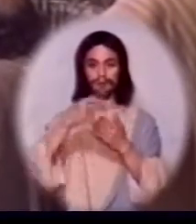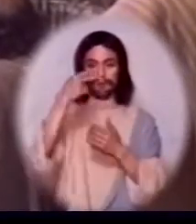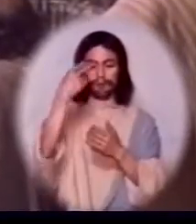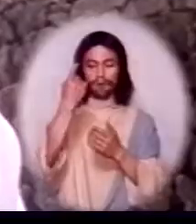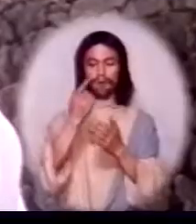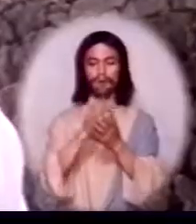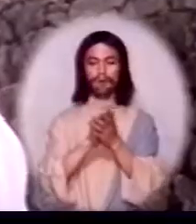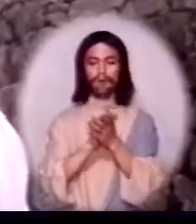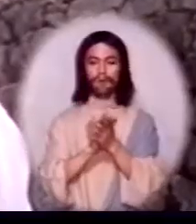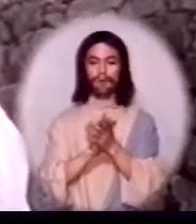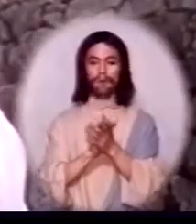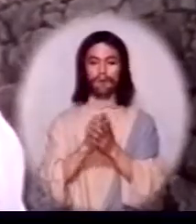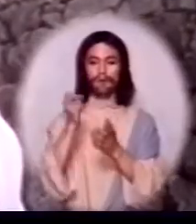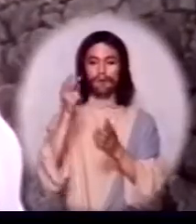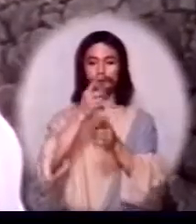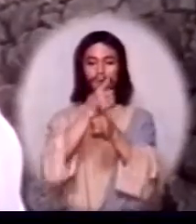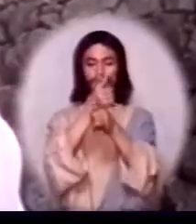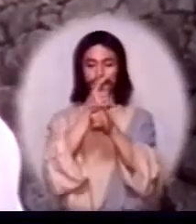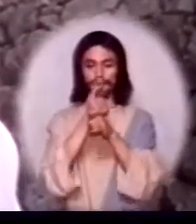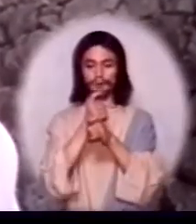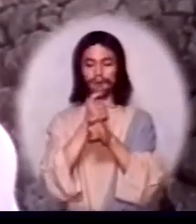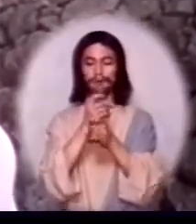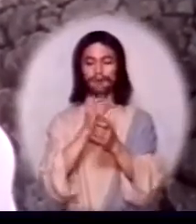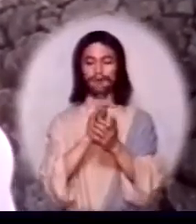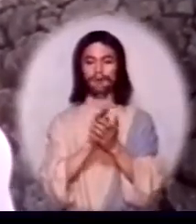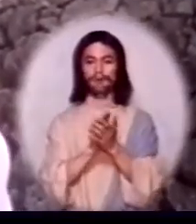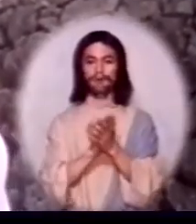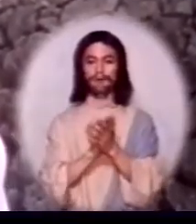자녀들도 그리고 원수들은